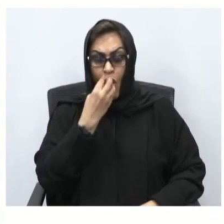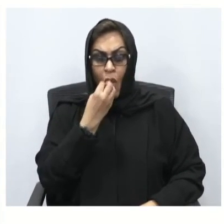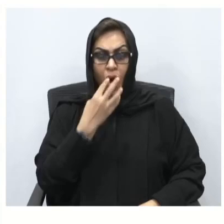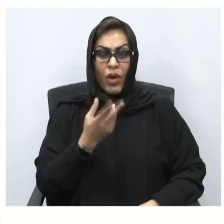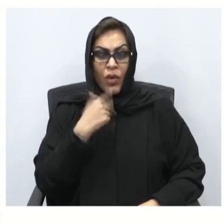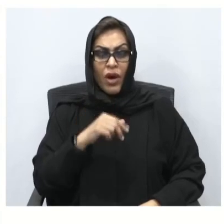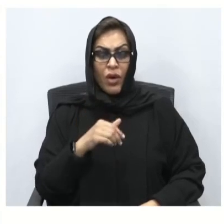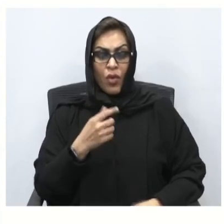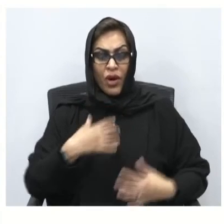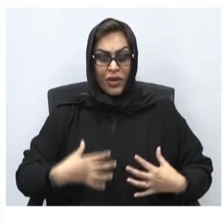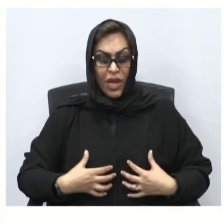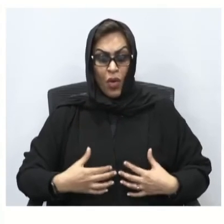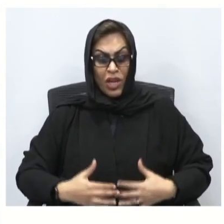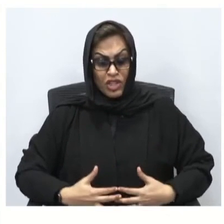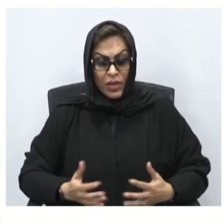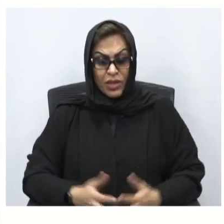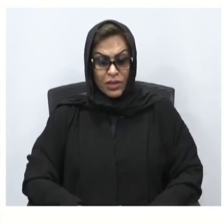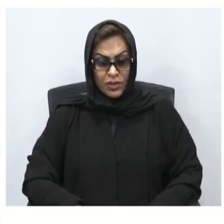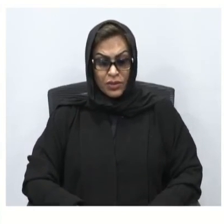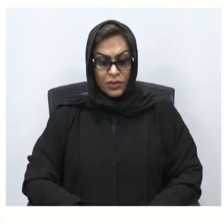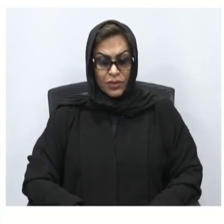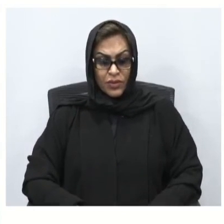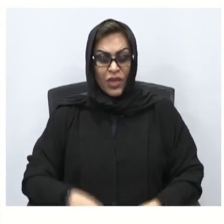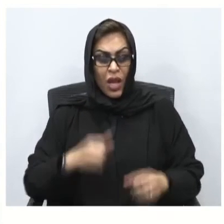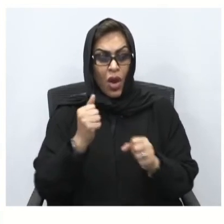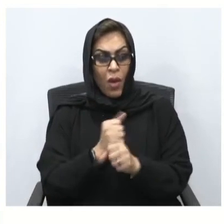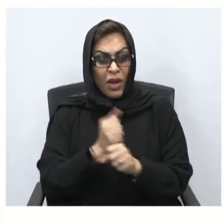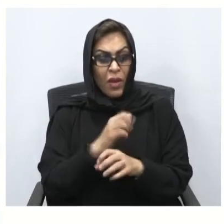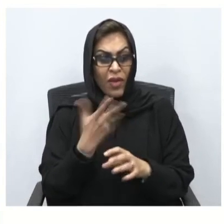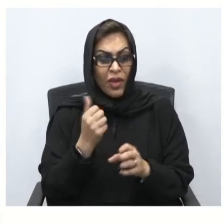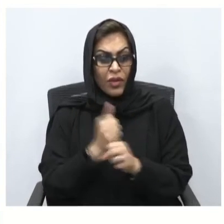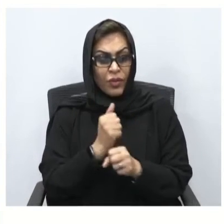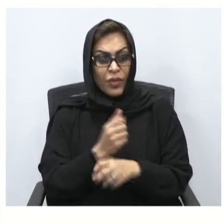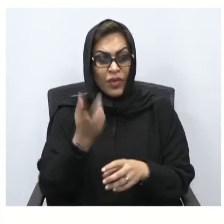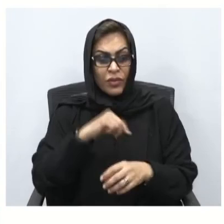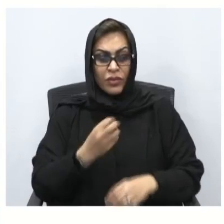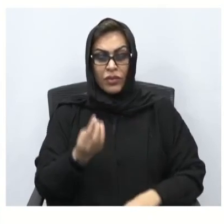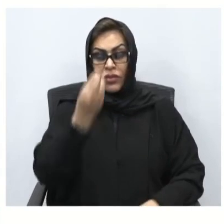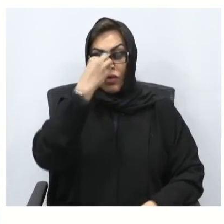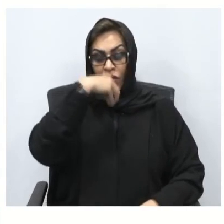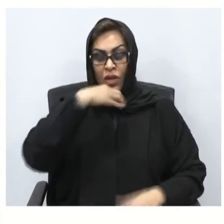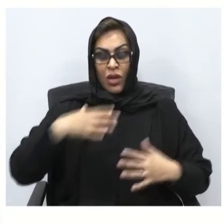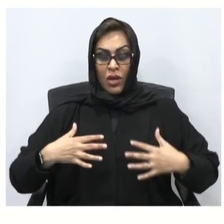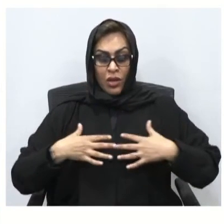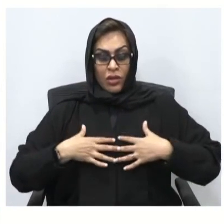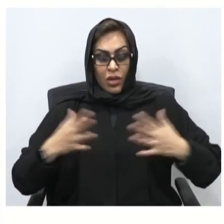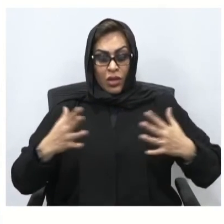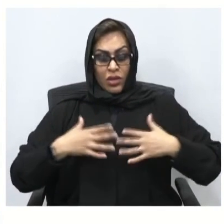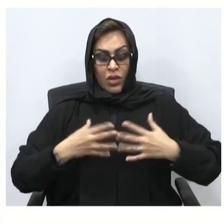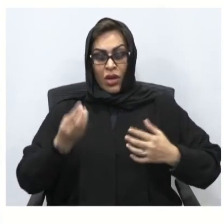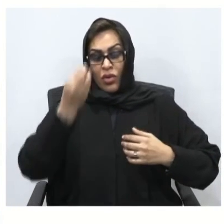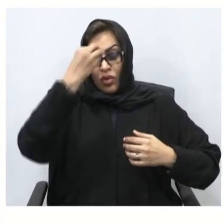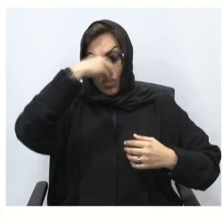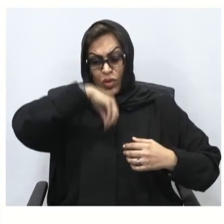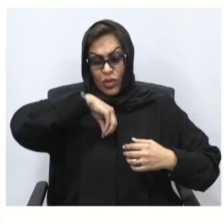الرئه والحجاب الحاجز وظائف الجهاز التنفسي يتحرك الصدر خلال التنفس لادخال